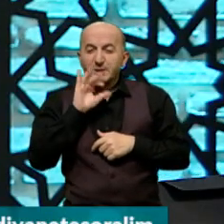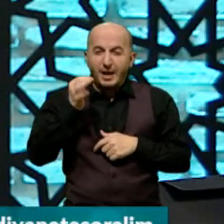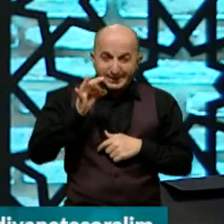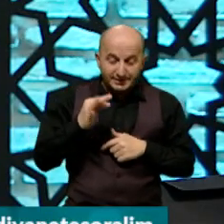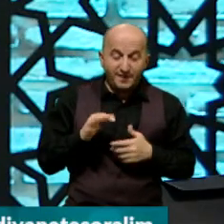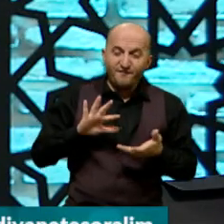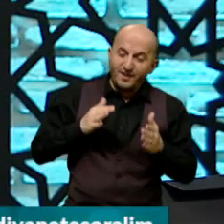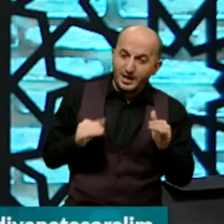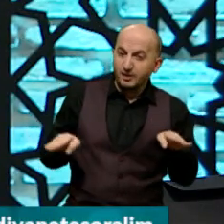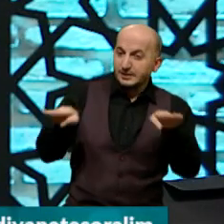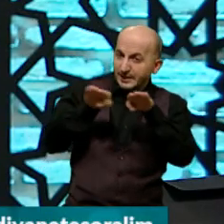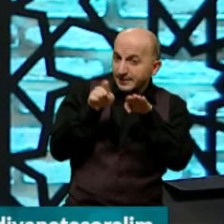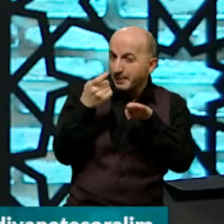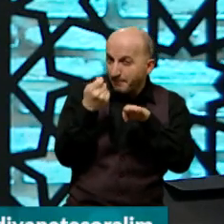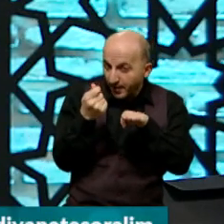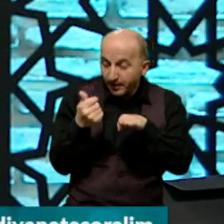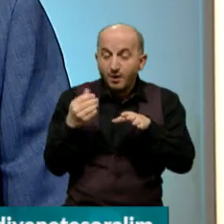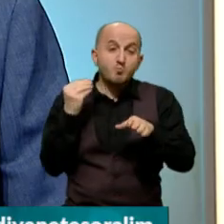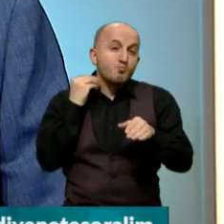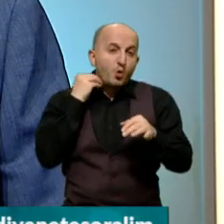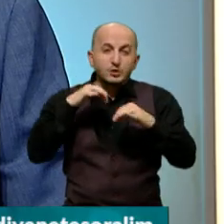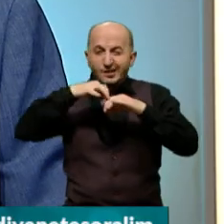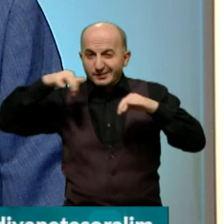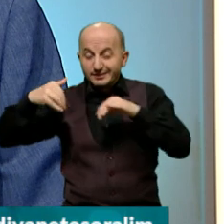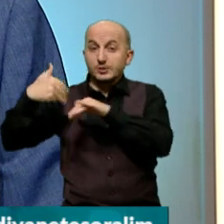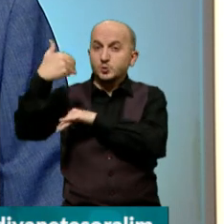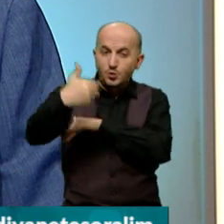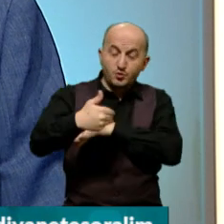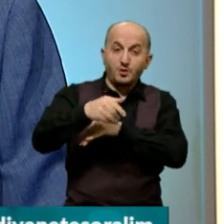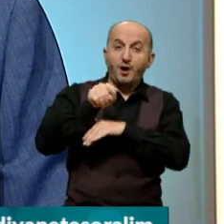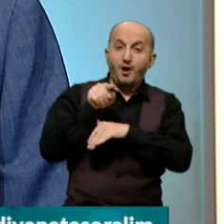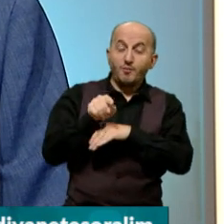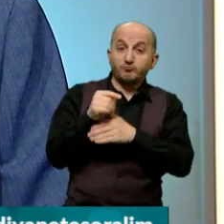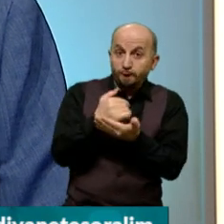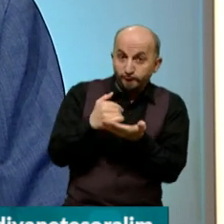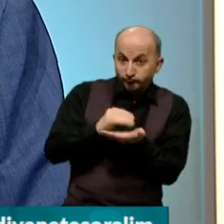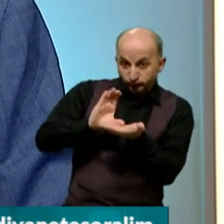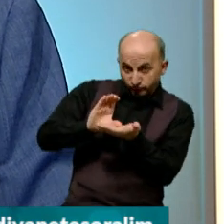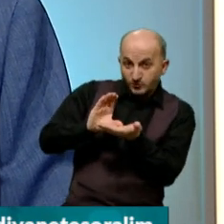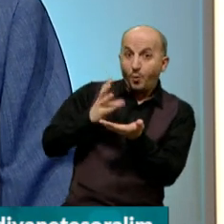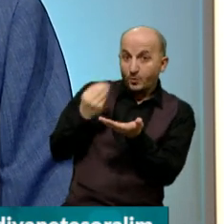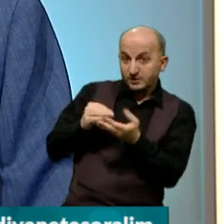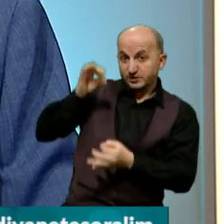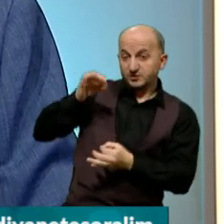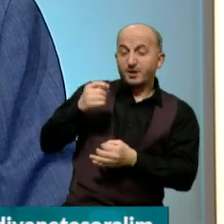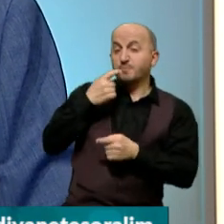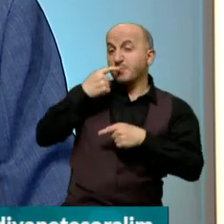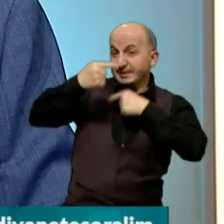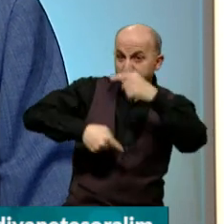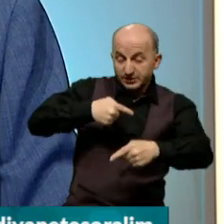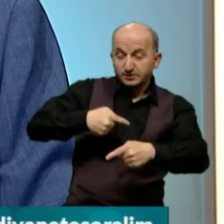veya bu değerinde. Kadar değeri olan borçları çıktıktan sonra bu kadar bir birikimi olan insan bunun üzerinden yıl